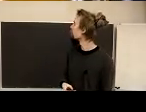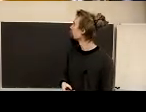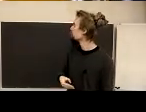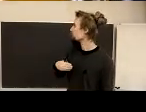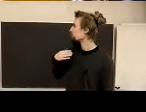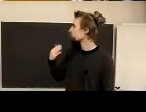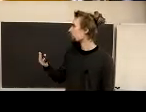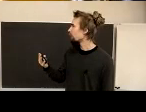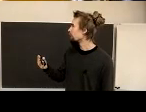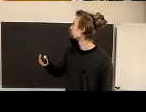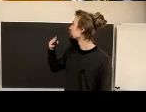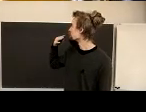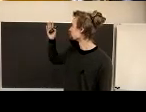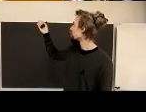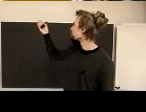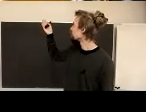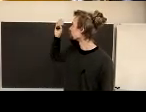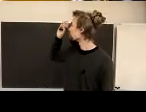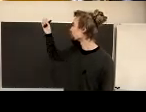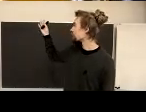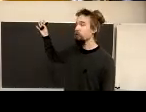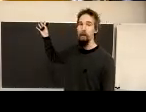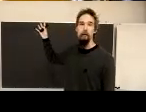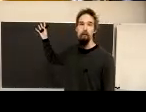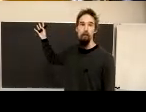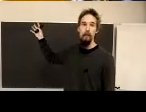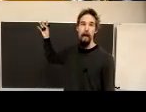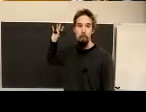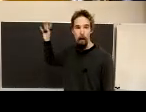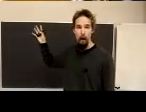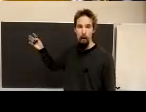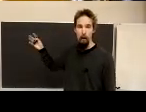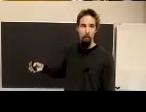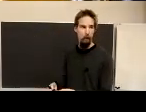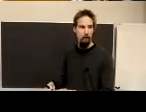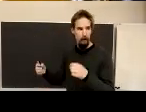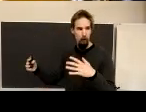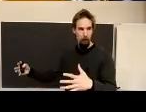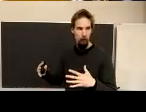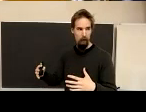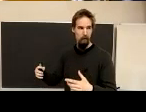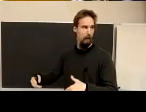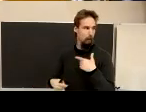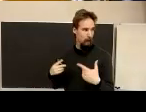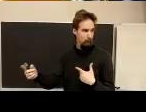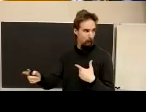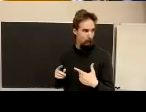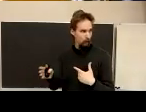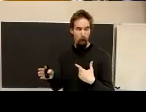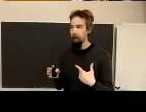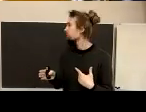hankinta. Ja nimenomaan pointtini ei ole, että egocentrisyys olisi mitenkään pahaa, mutta että se niin kuin rajoittaa sitä, että miten